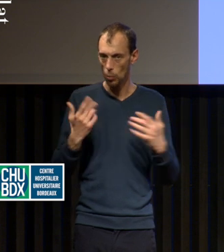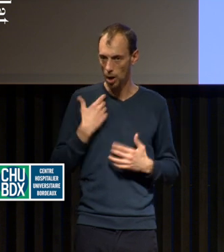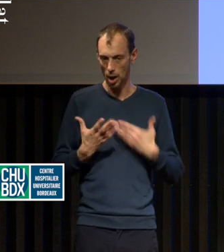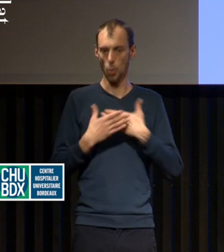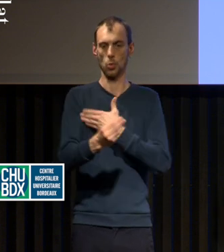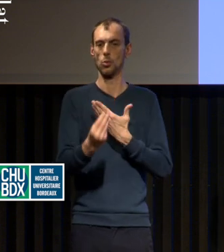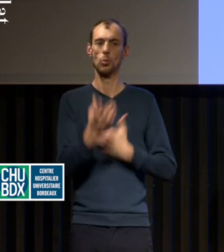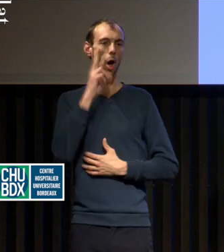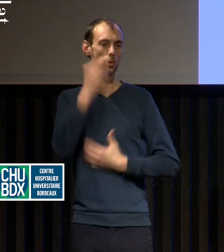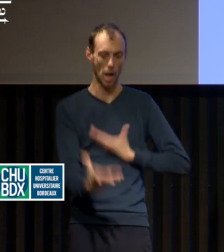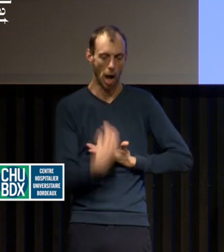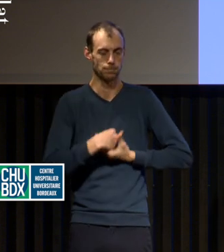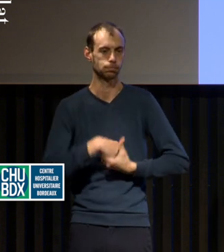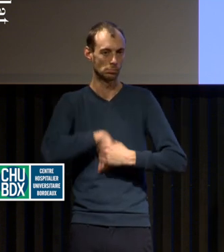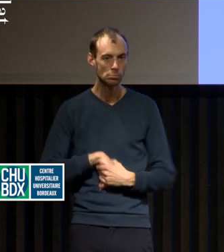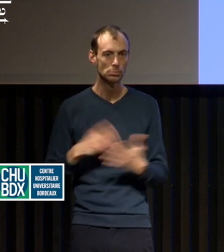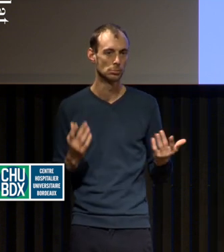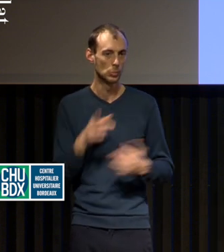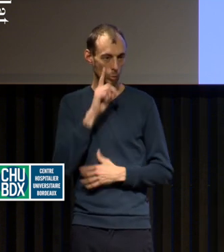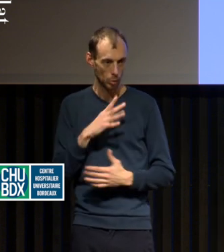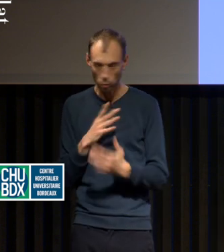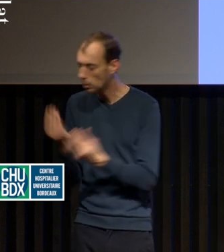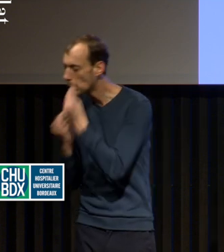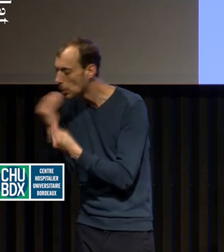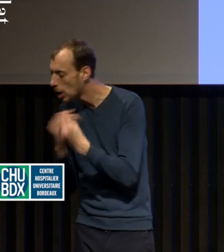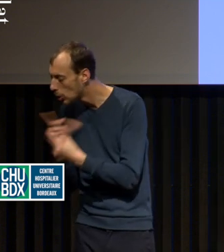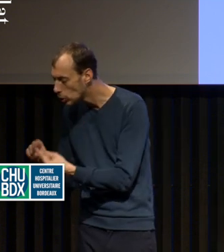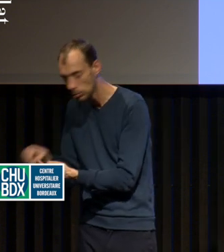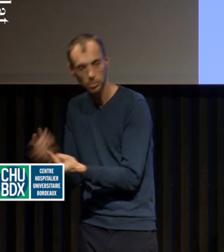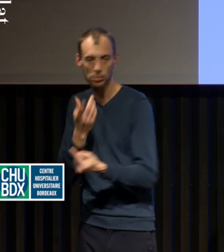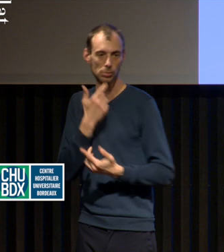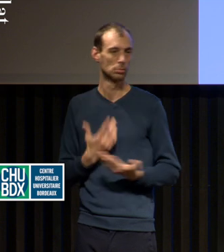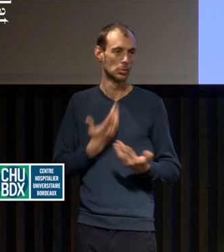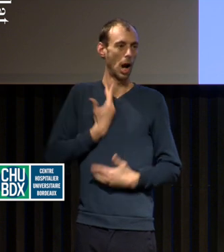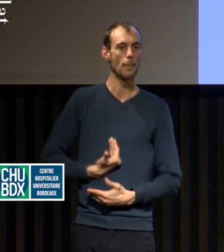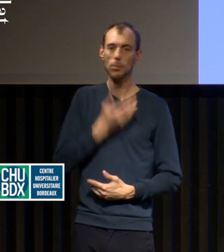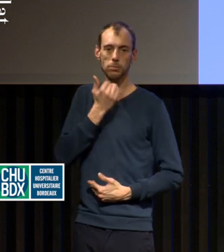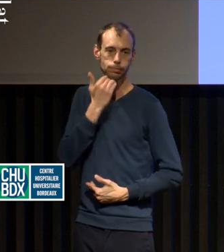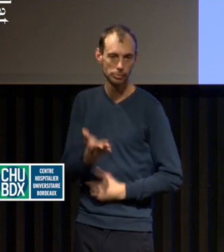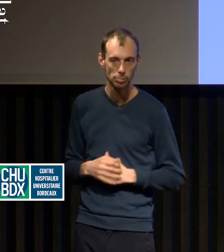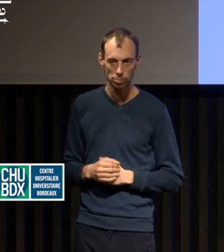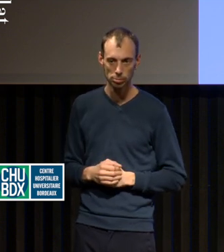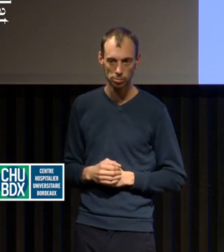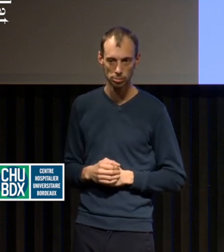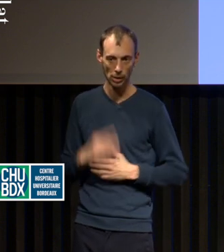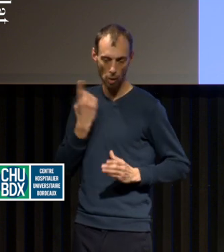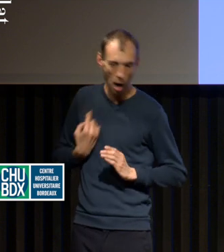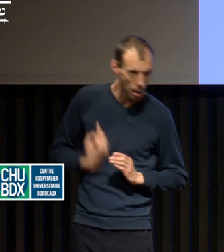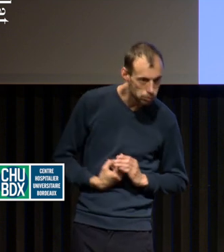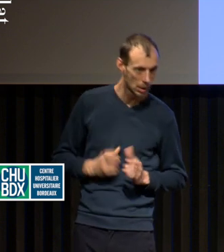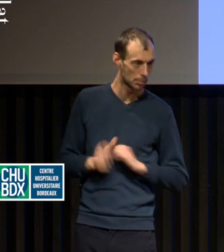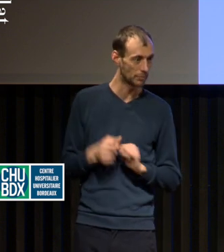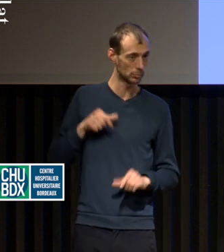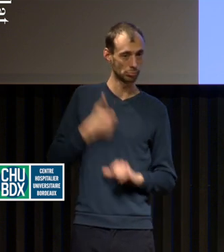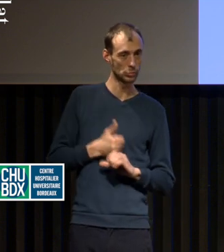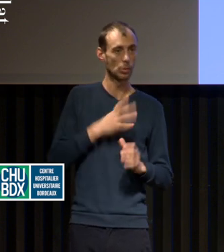des substances dans notre alimentation que nous sommes incapables de digérer. C'est le microbiote qui va le faire. Parce qu'il a un équipement enzymatique qui est complémentaire du